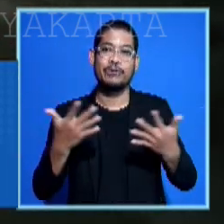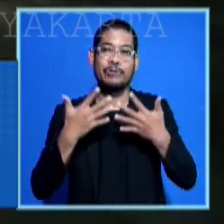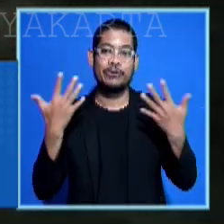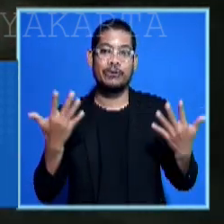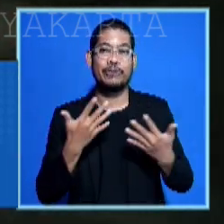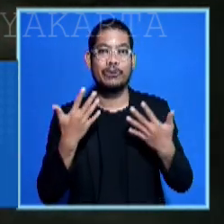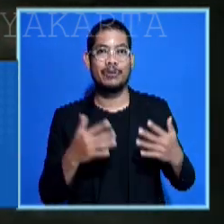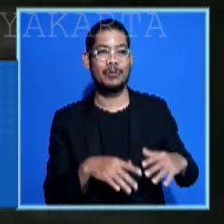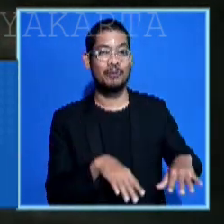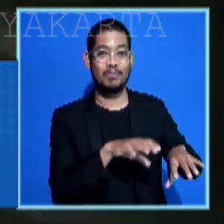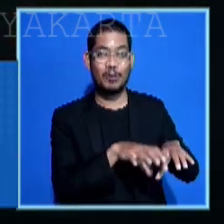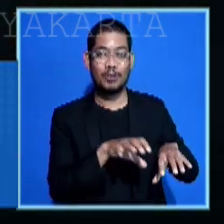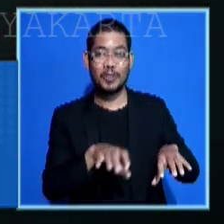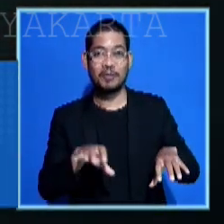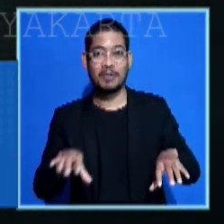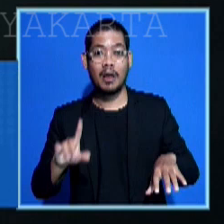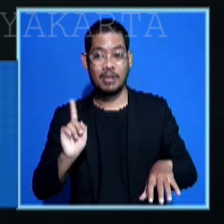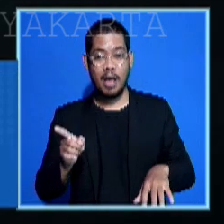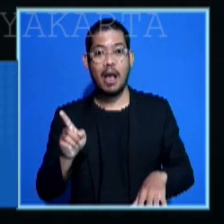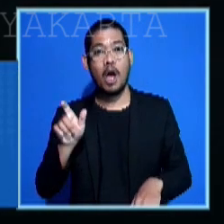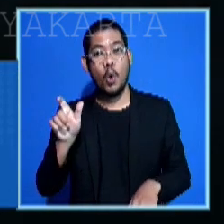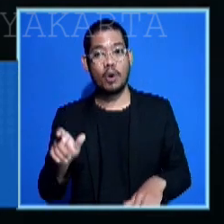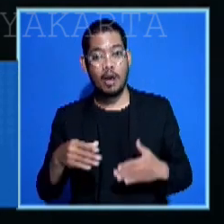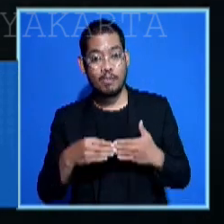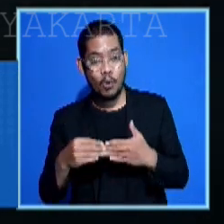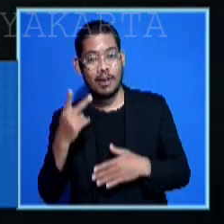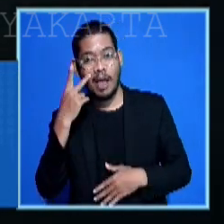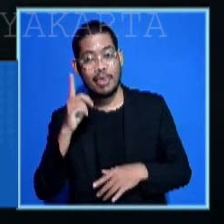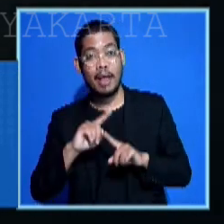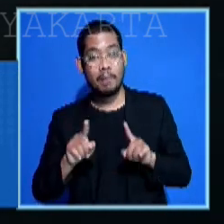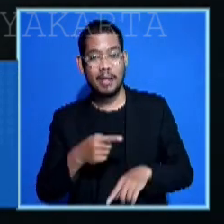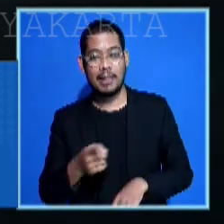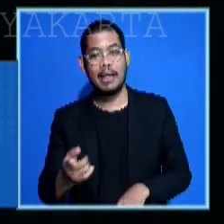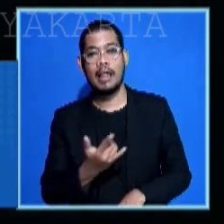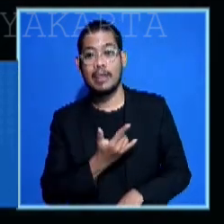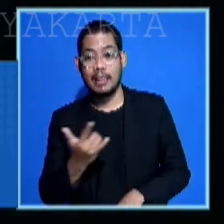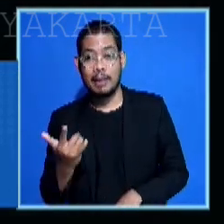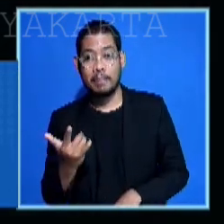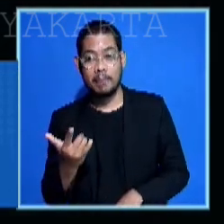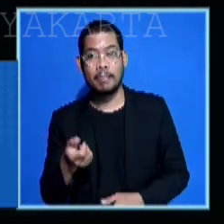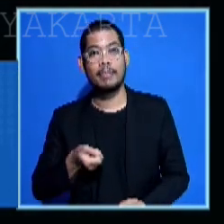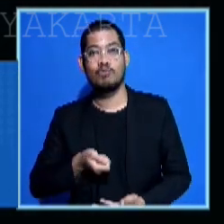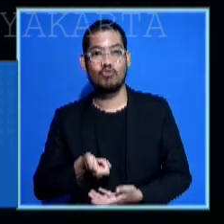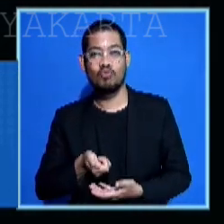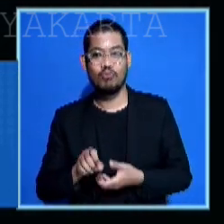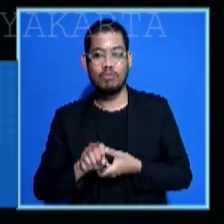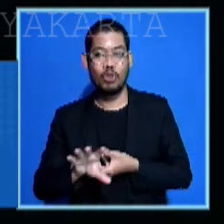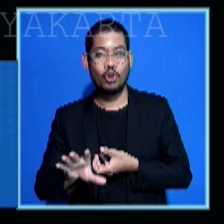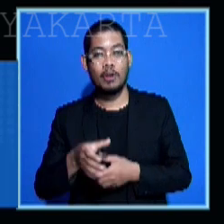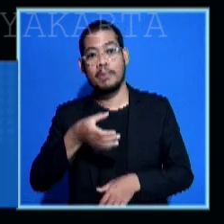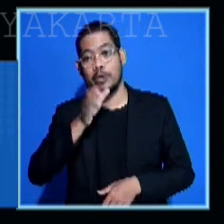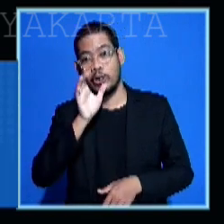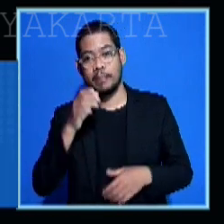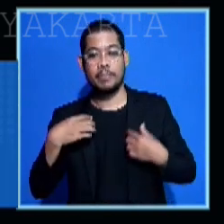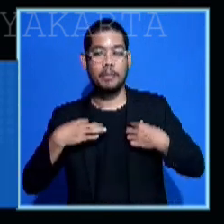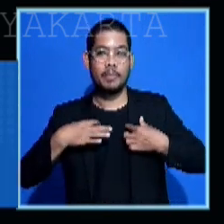yang berjaga untuk memberikan penerangan, aku saranin untuk tetap membawa senter, minum, pakaian,